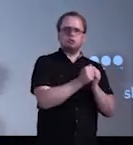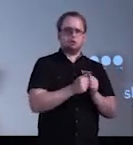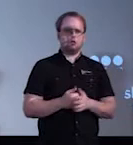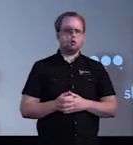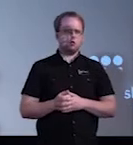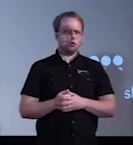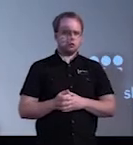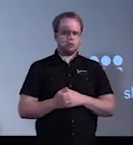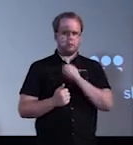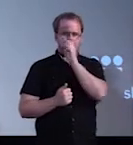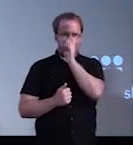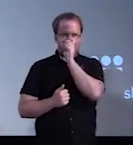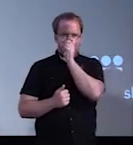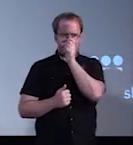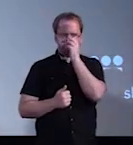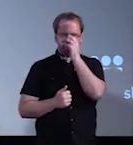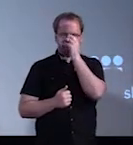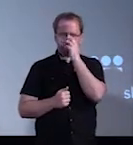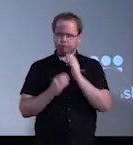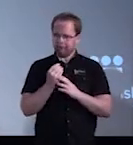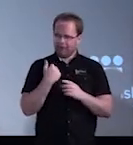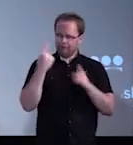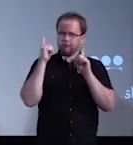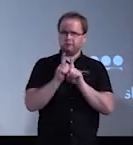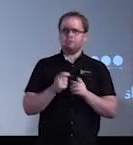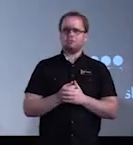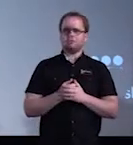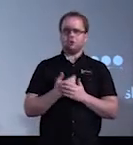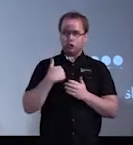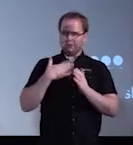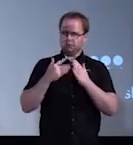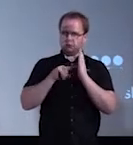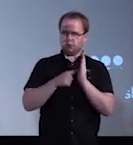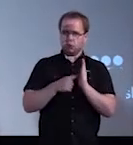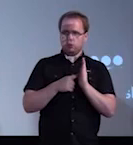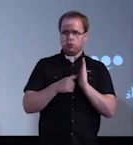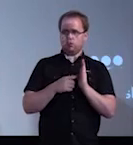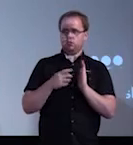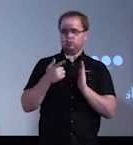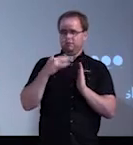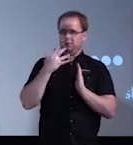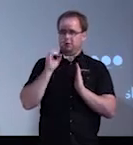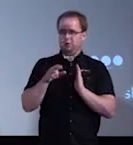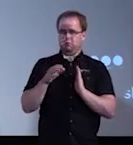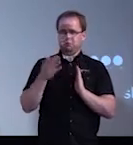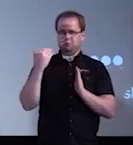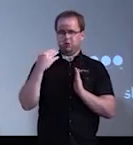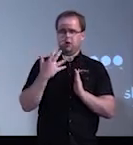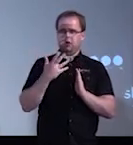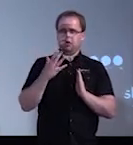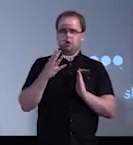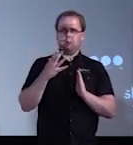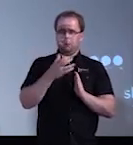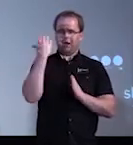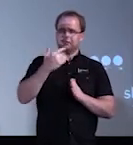Nej. Ja, precis. Jag håller med. Och jag vill verkligen betona det som vi har talat om nu, men det tål att sägas om